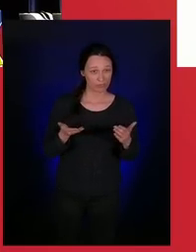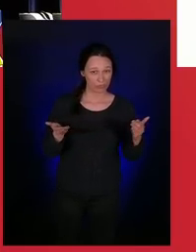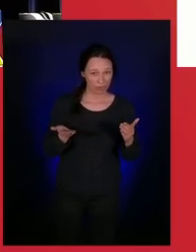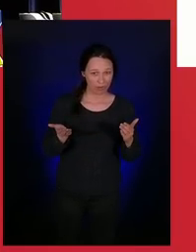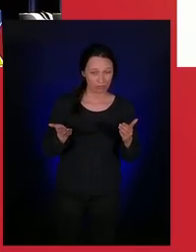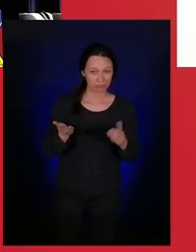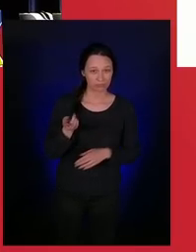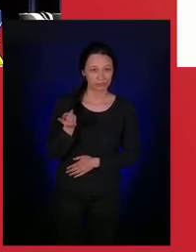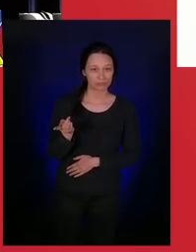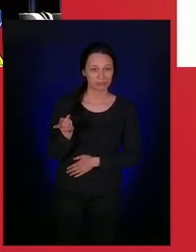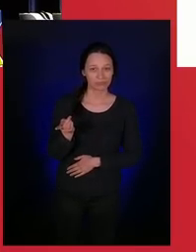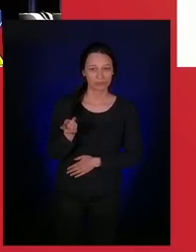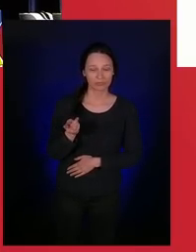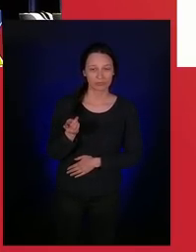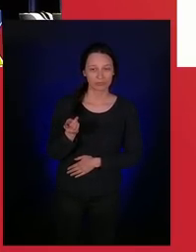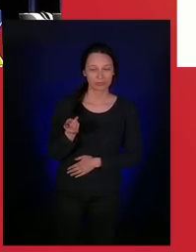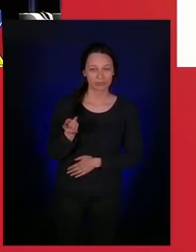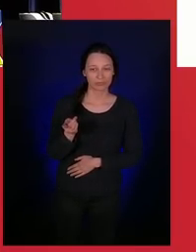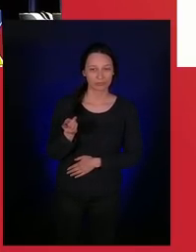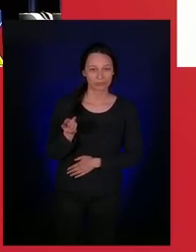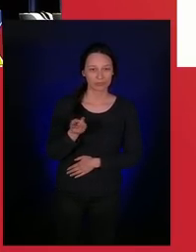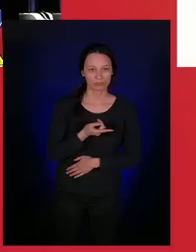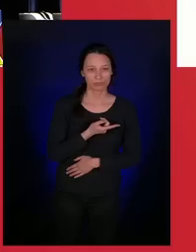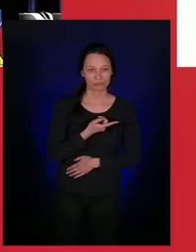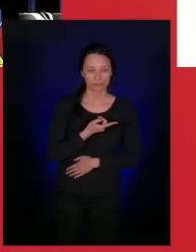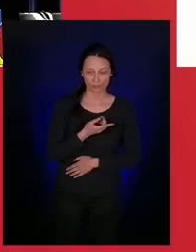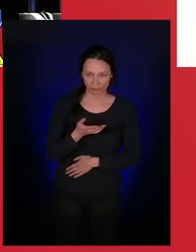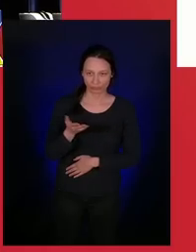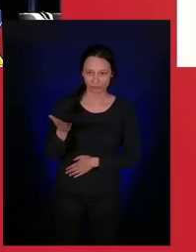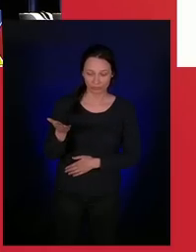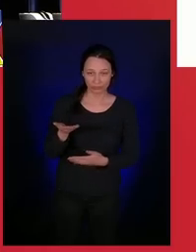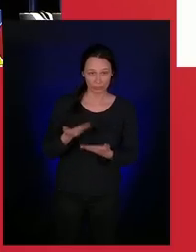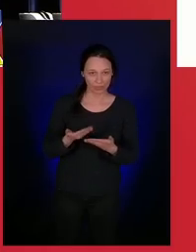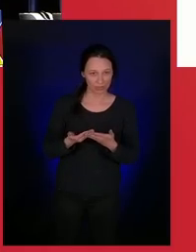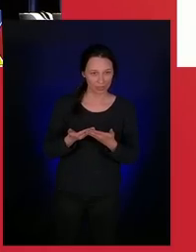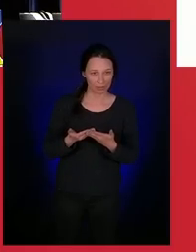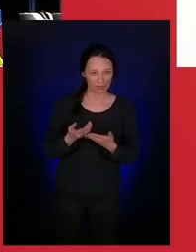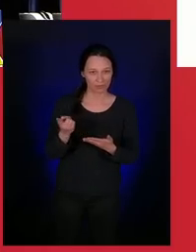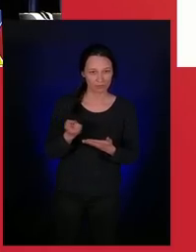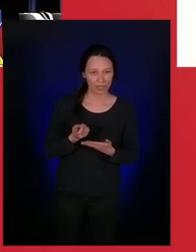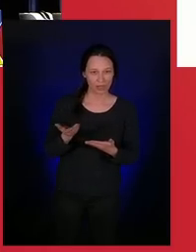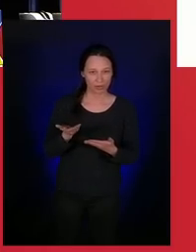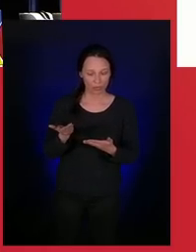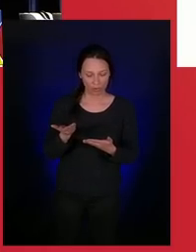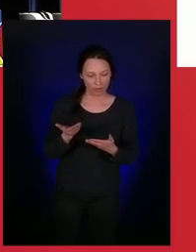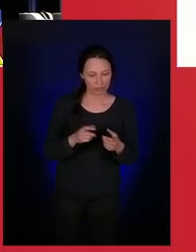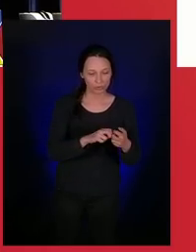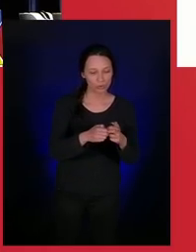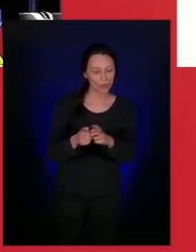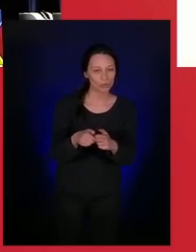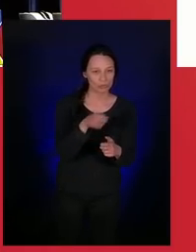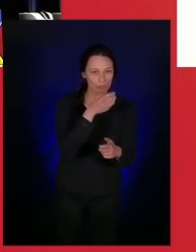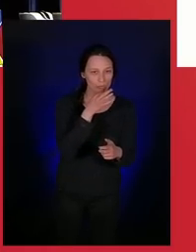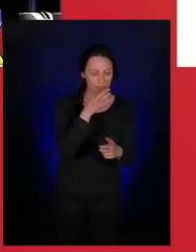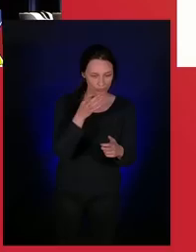42 197 euros et 51 centimes, correspond au reversement à nos structures bénéficiaires, FEDE,